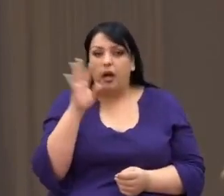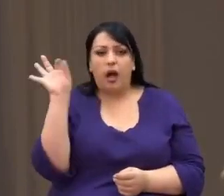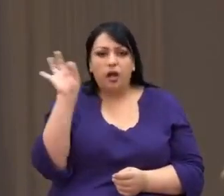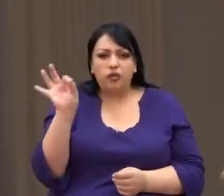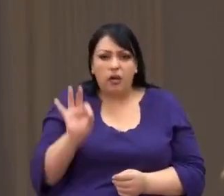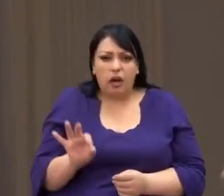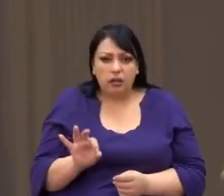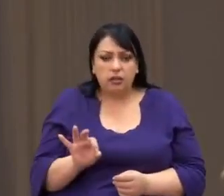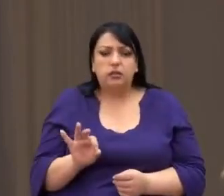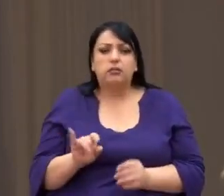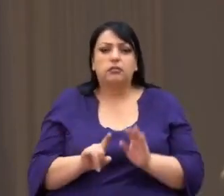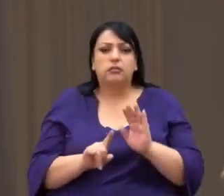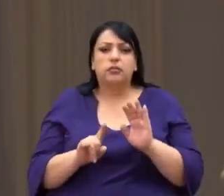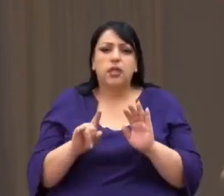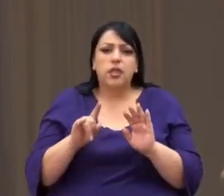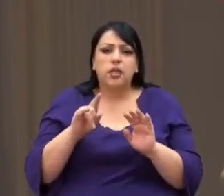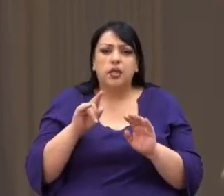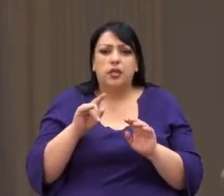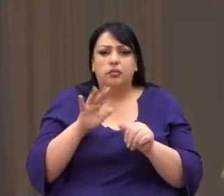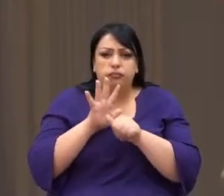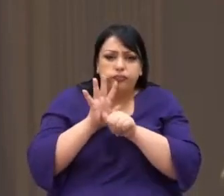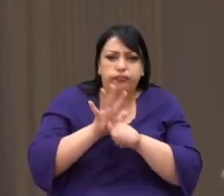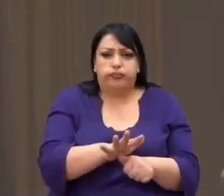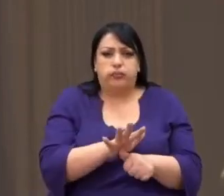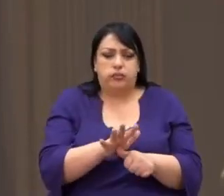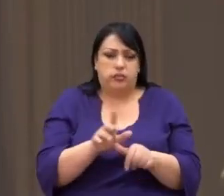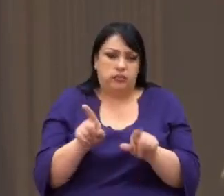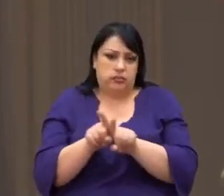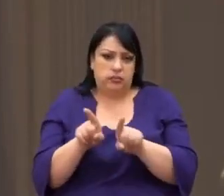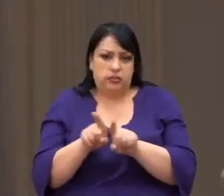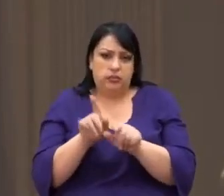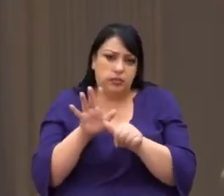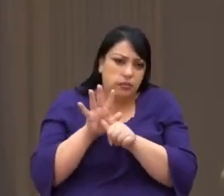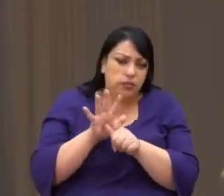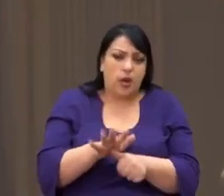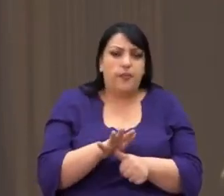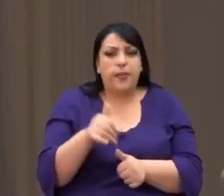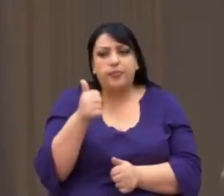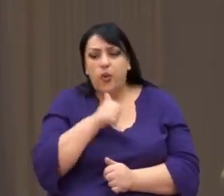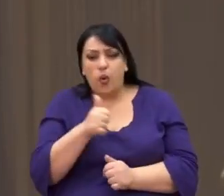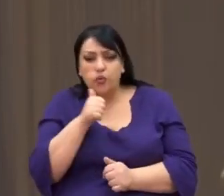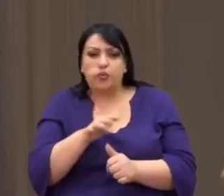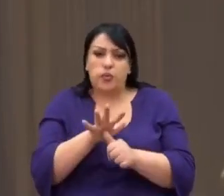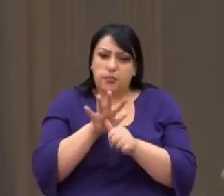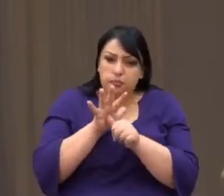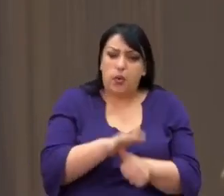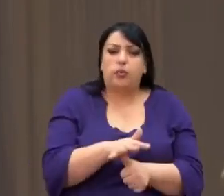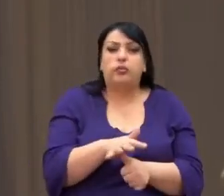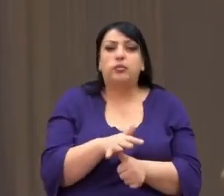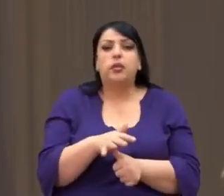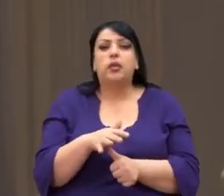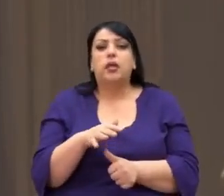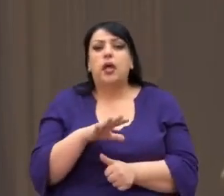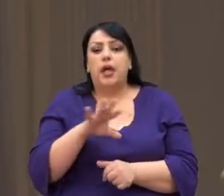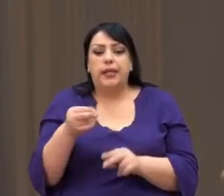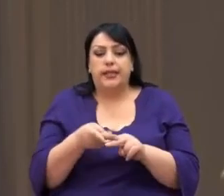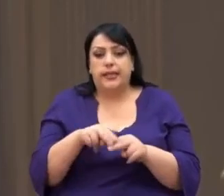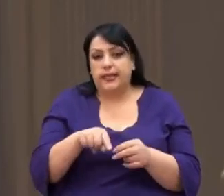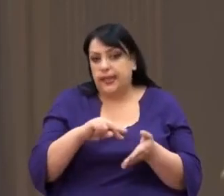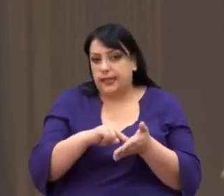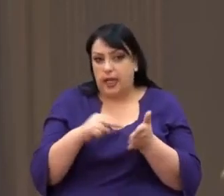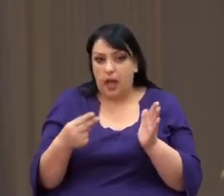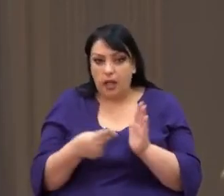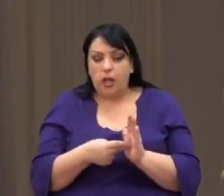ու հետևողականորեն նսեմացնել կամ փորձ անել, ավելի ճիշտ, նսեմացնելու նախաձեռնությունը,